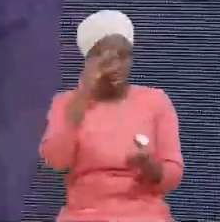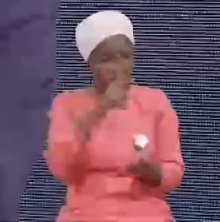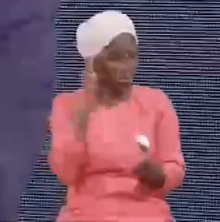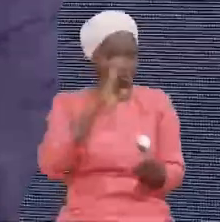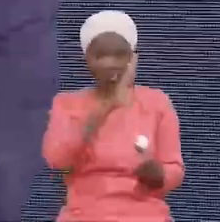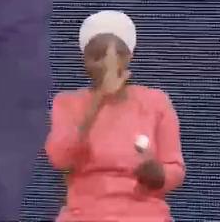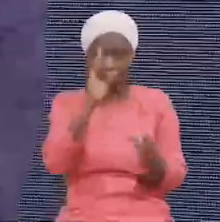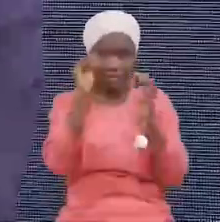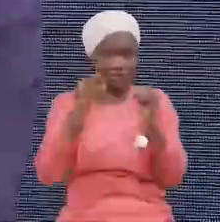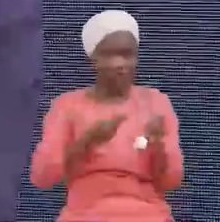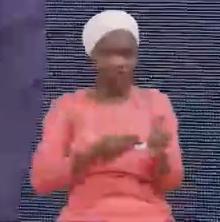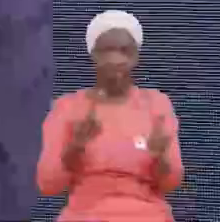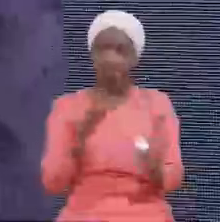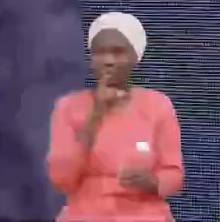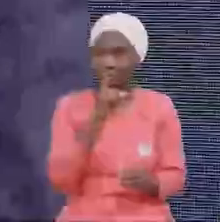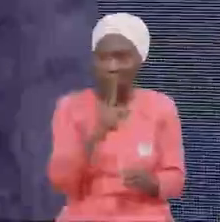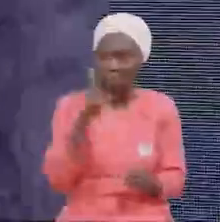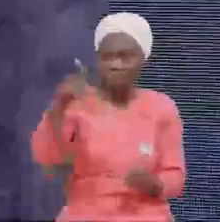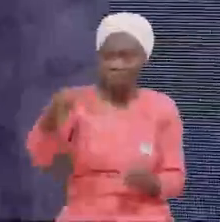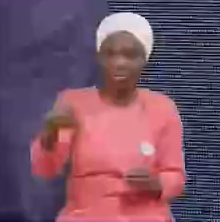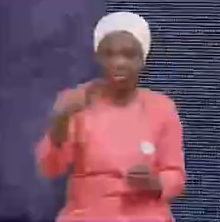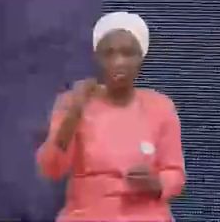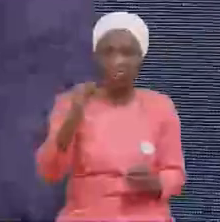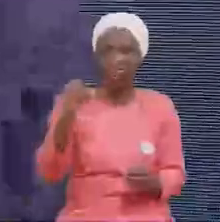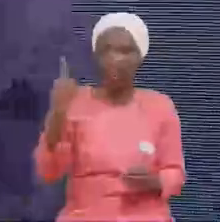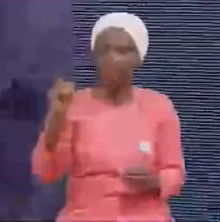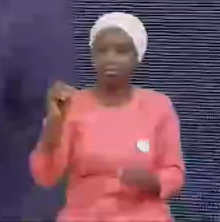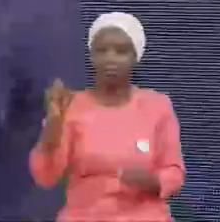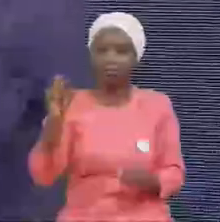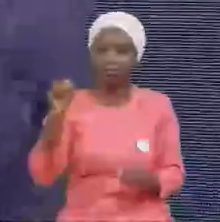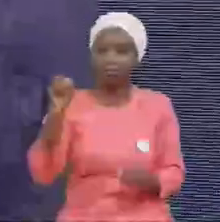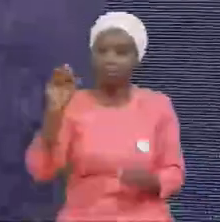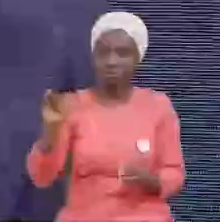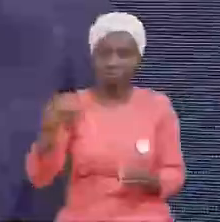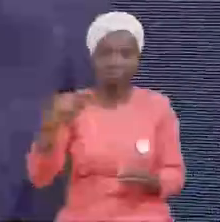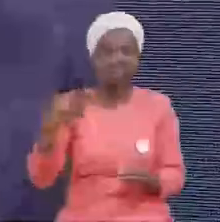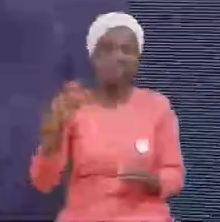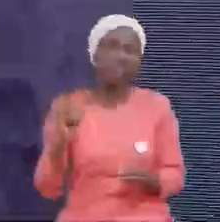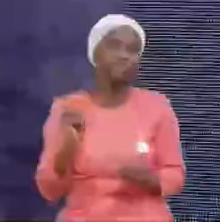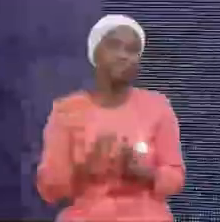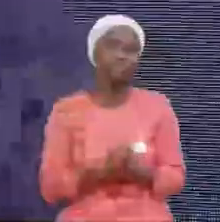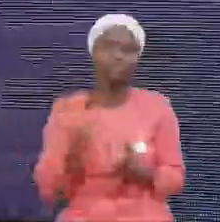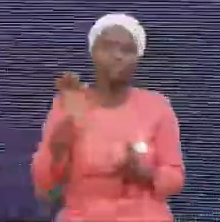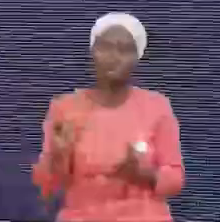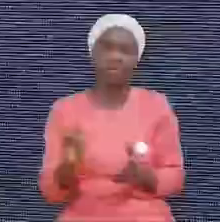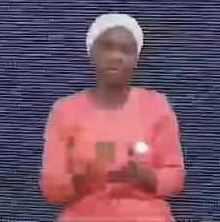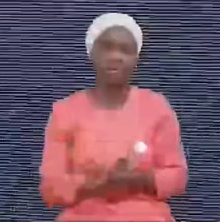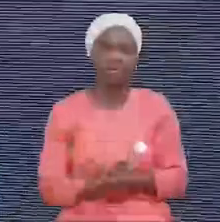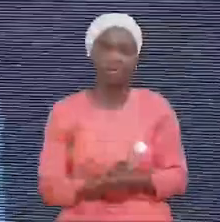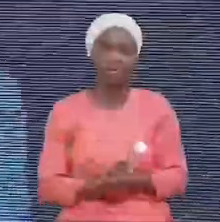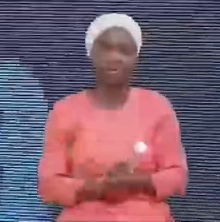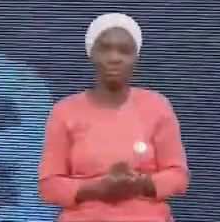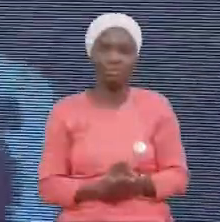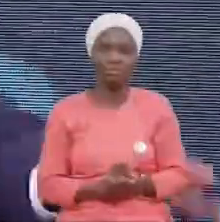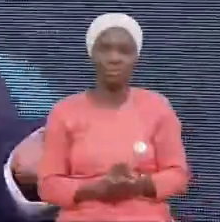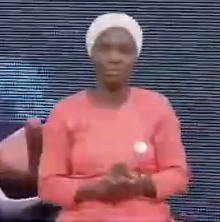Et si, donc, tout ce que le professeur fait, c'est de nous rendre contents, de nous divertir, parce que lui-même veut être joyeux, il ne va jamais nous enseigner